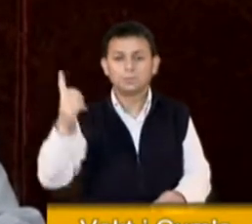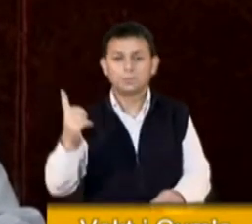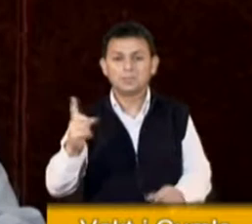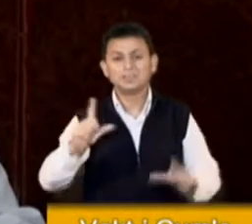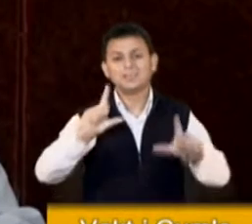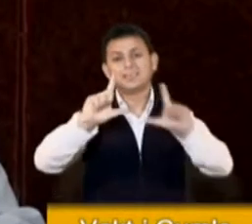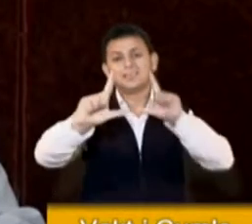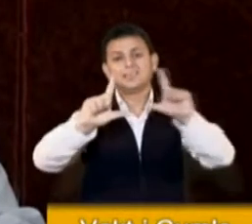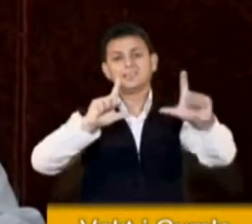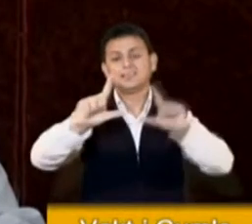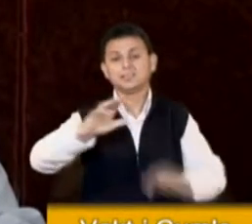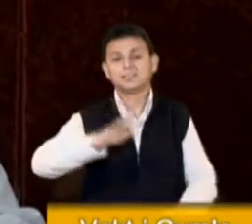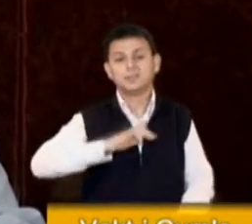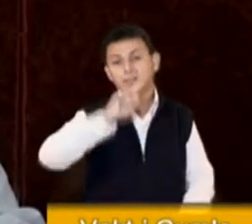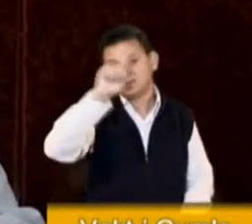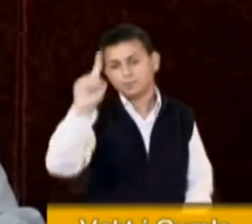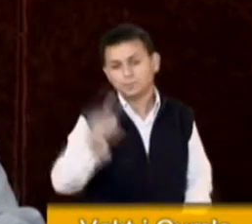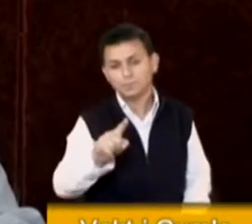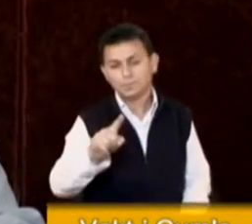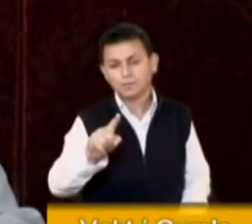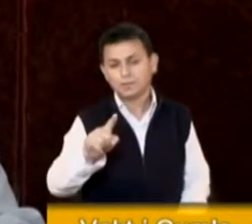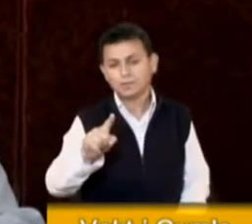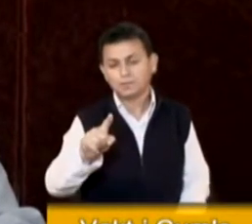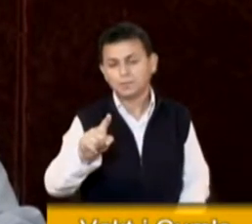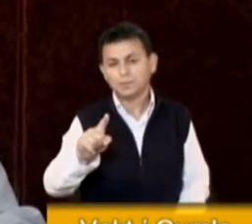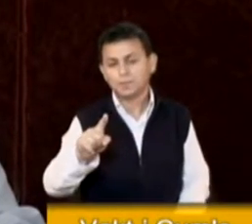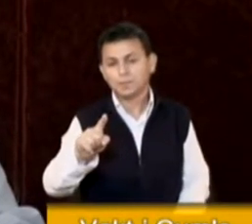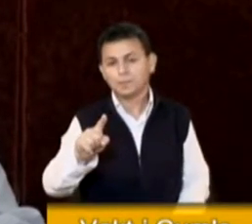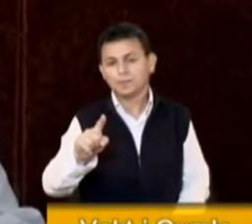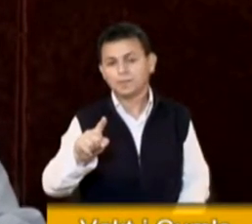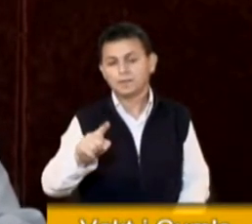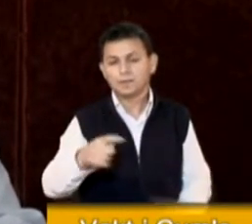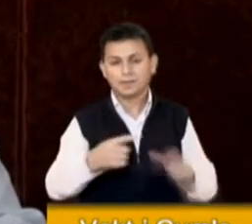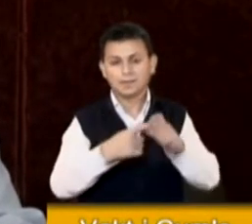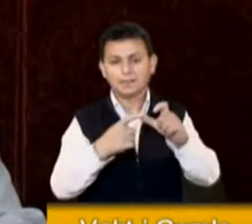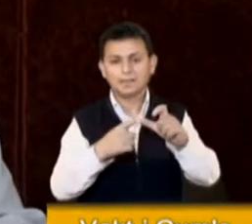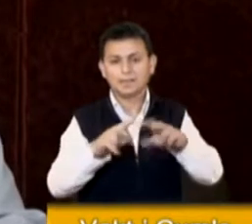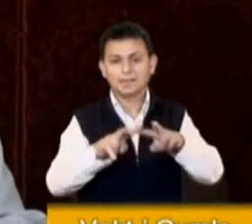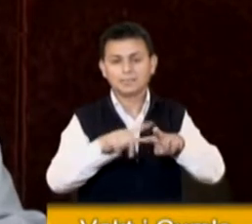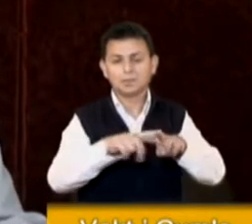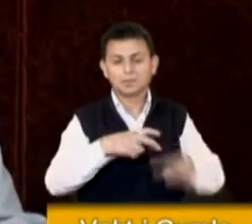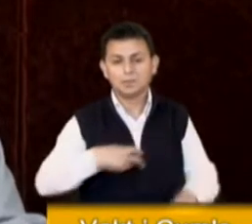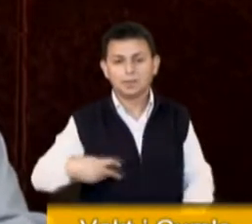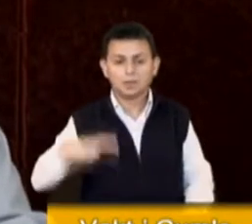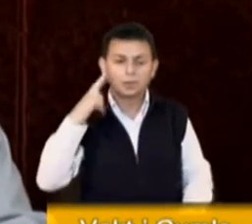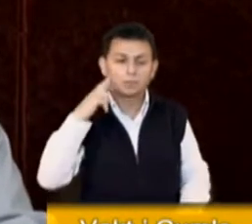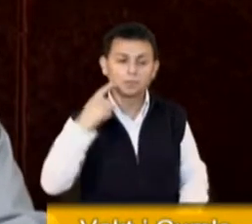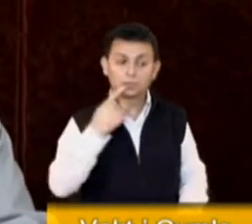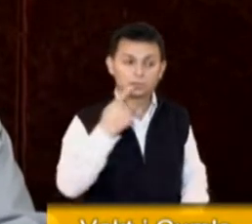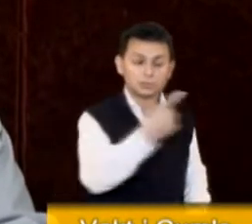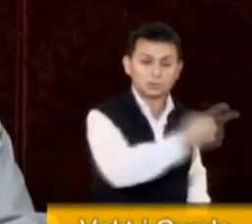O da dedim ki diyor Hazreti Esma radıyallahu anha, ya Resulallah, şu anda acil